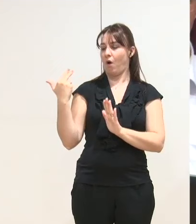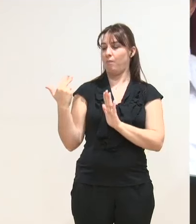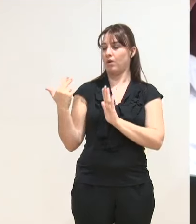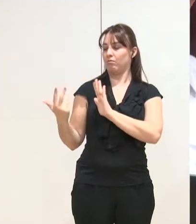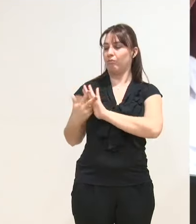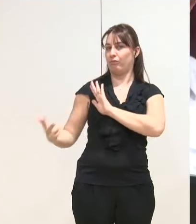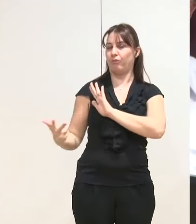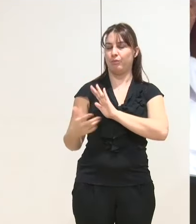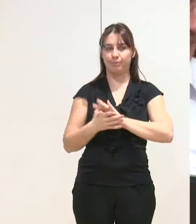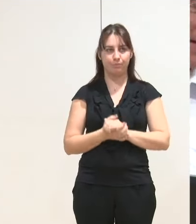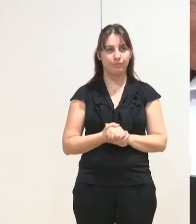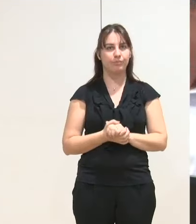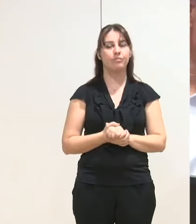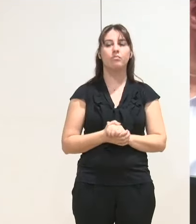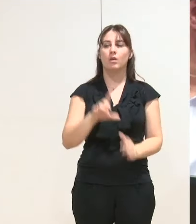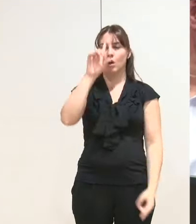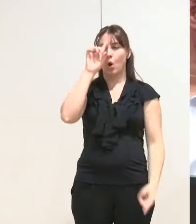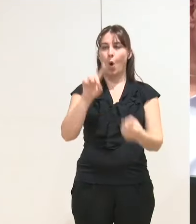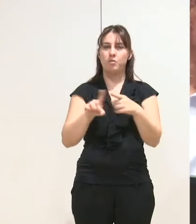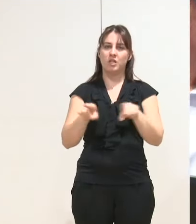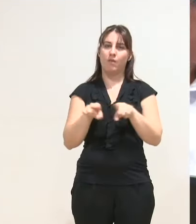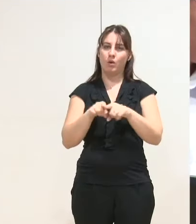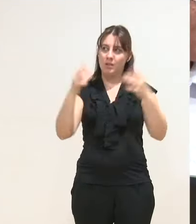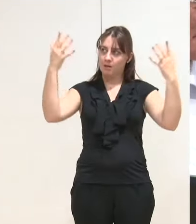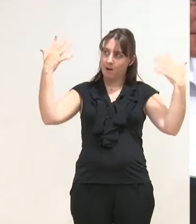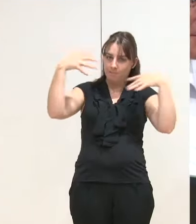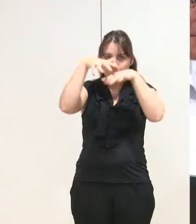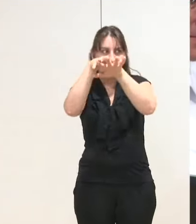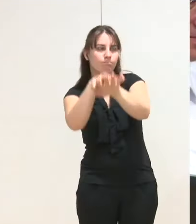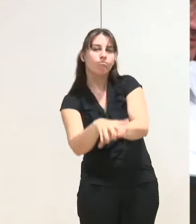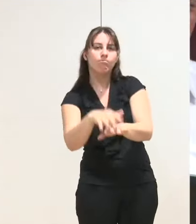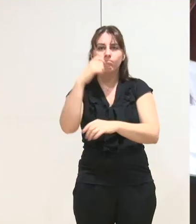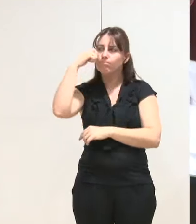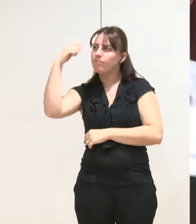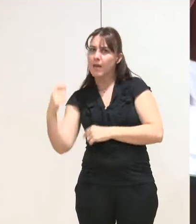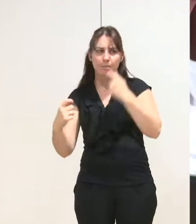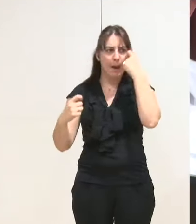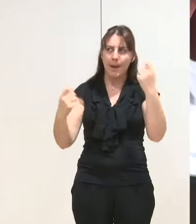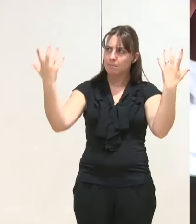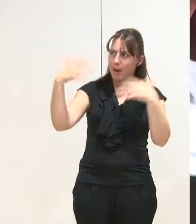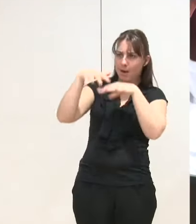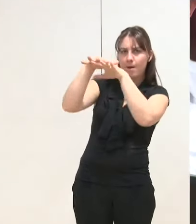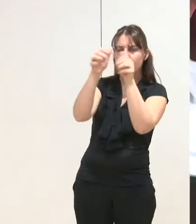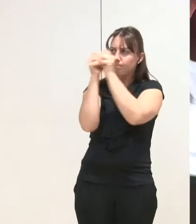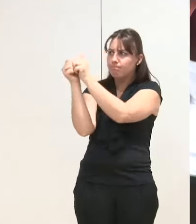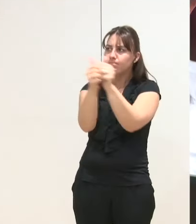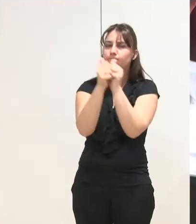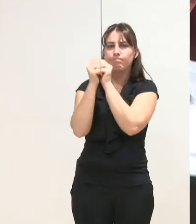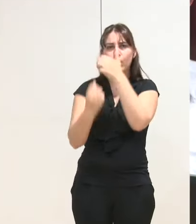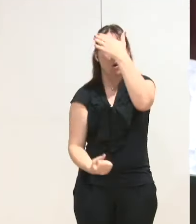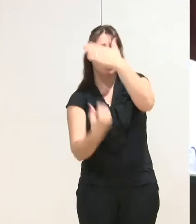s'agit aussi de renforcer les synergies de partager des expertises au travers de la création de nouveaux